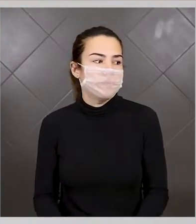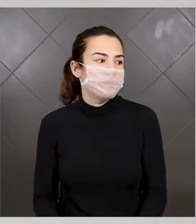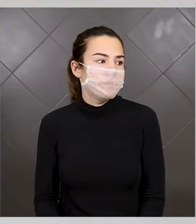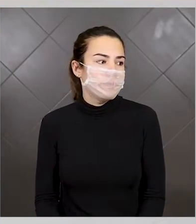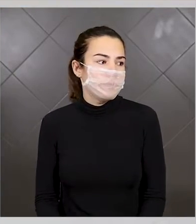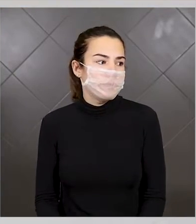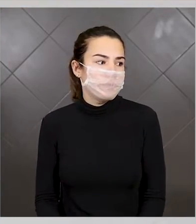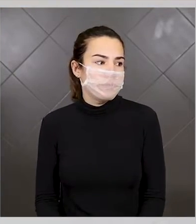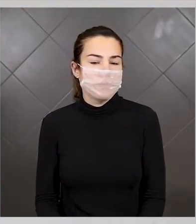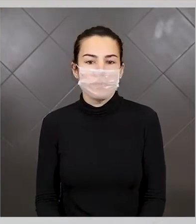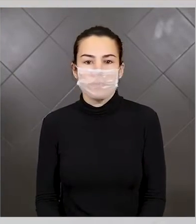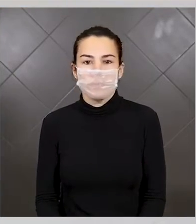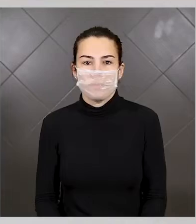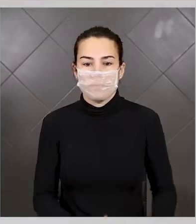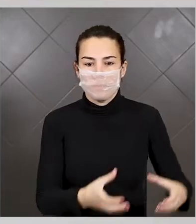els sòlids.